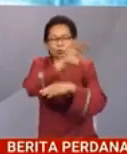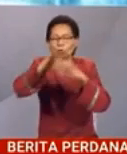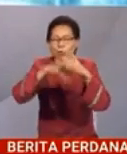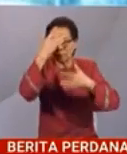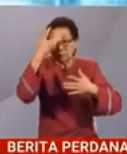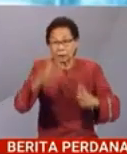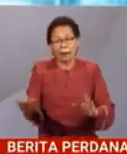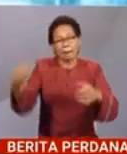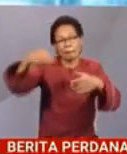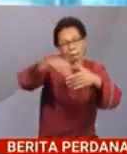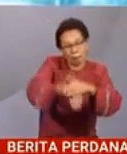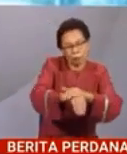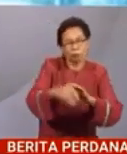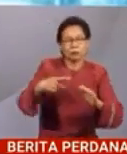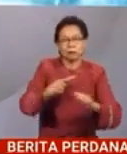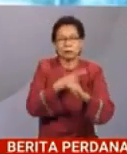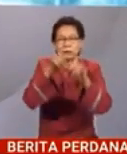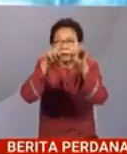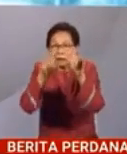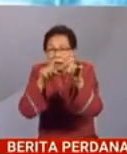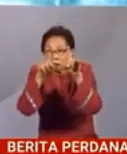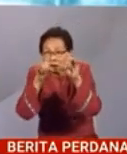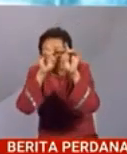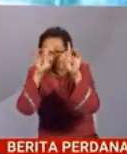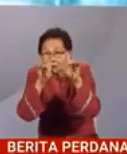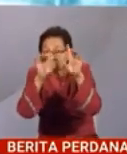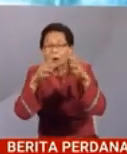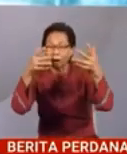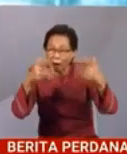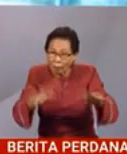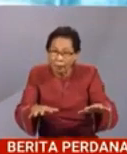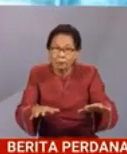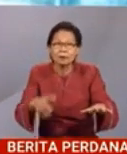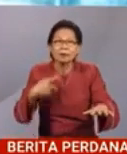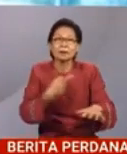yang masuk kita akan tapis, kita akan ada